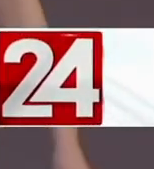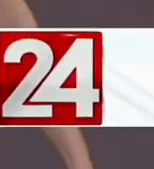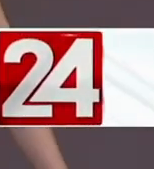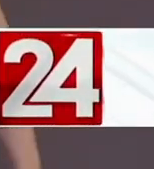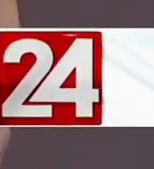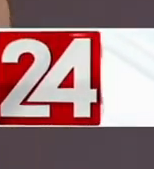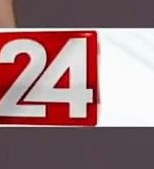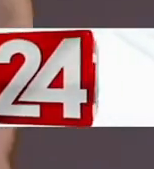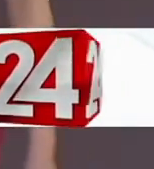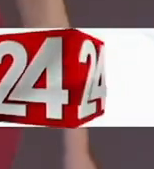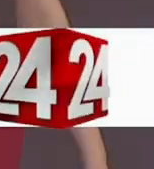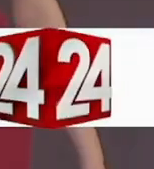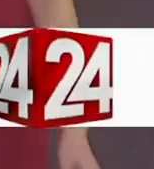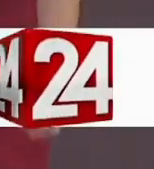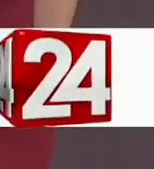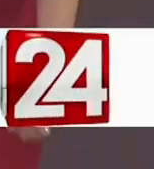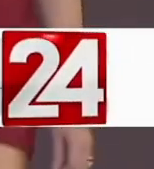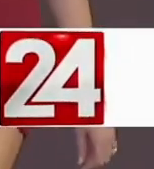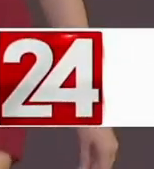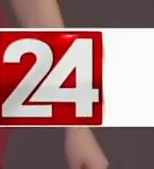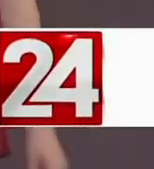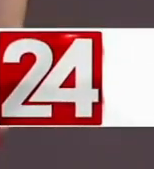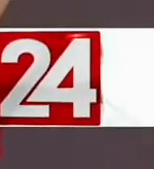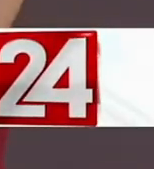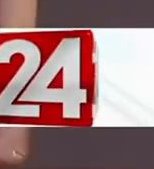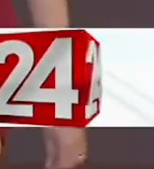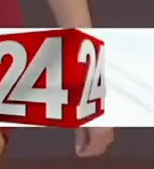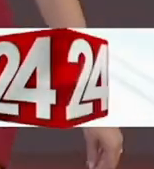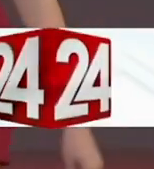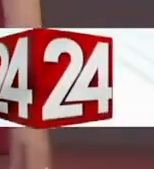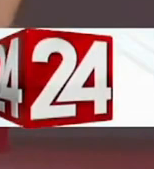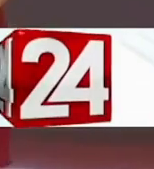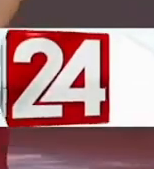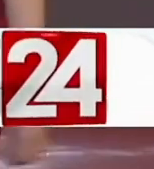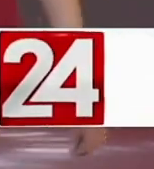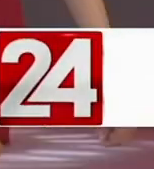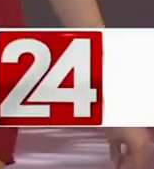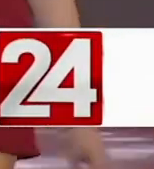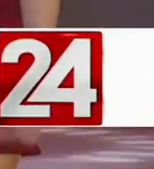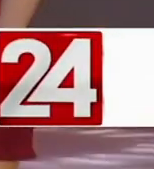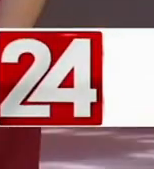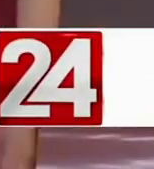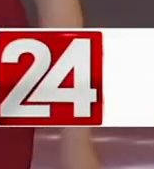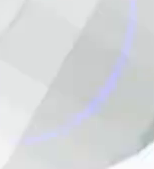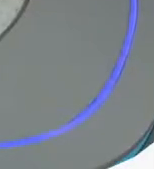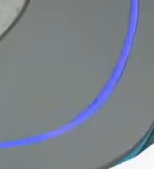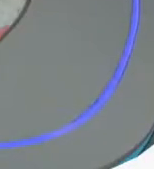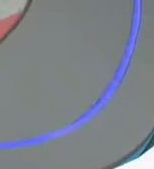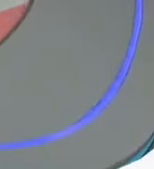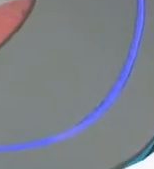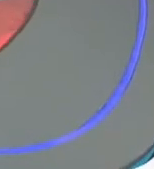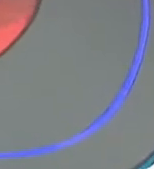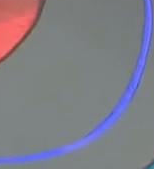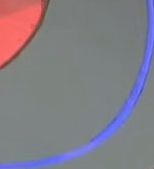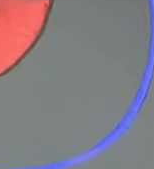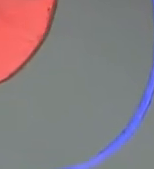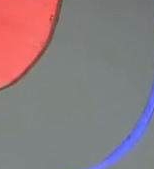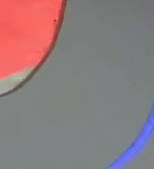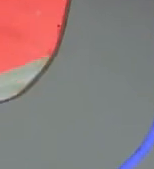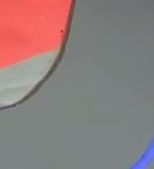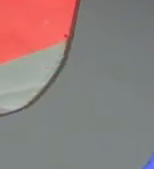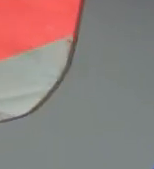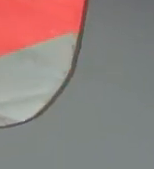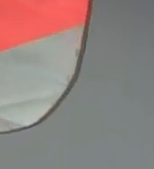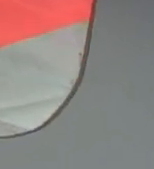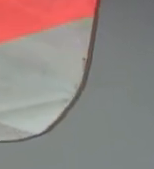ang inspirasyon ni Bea sa kanyang healthy living? Tututukan natin sa pagpapatuloy ng 24 Oras.